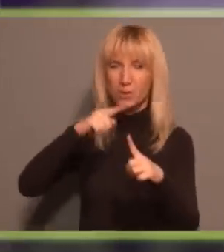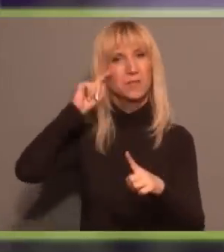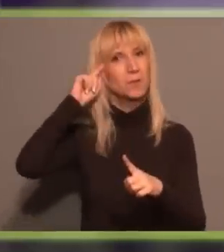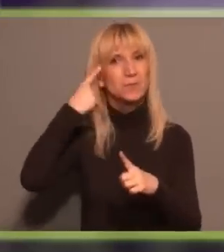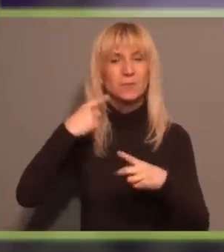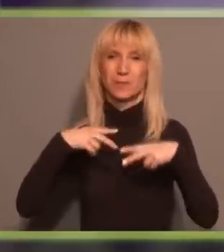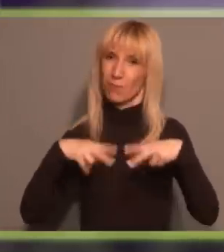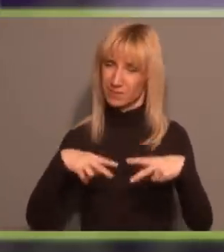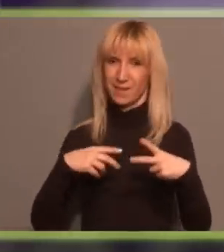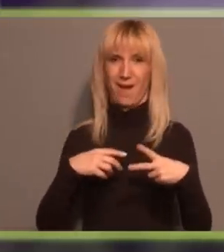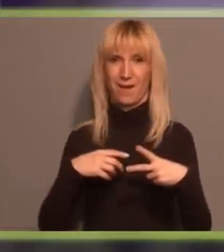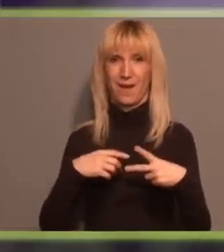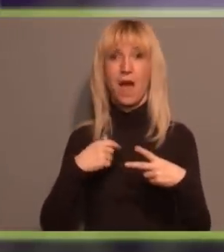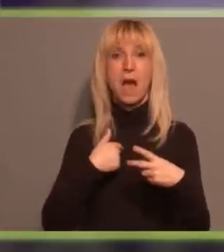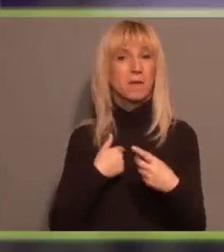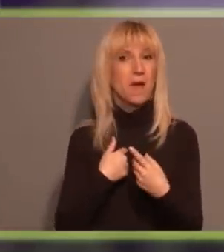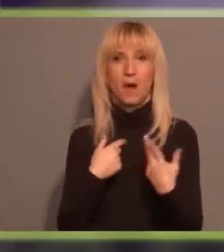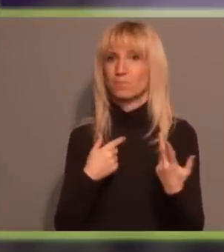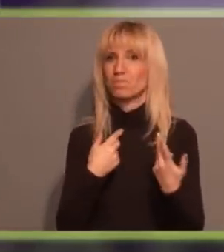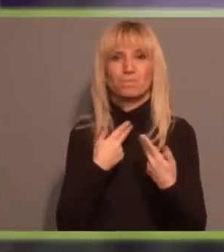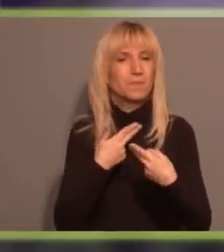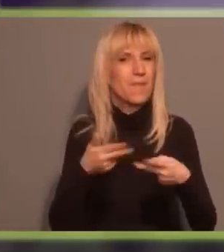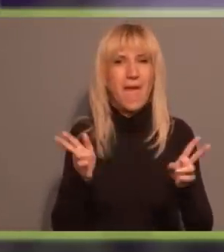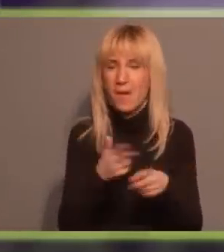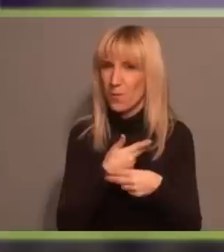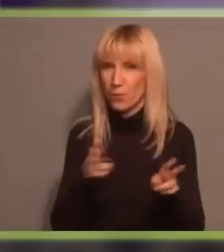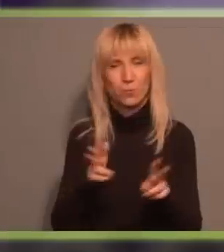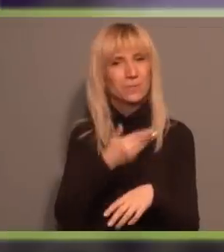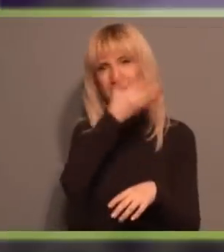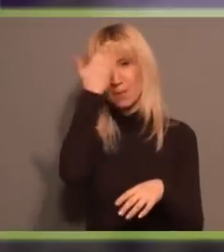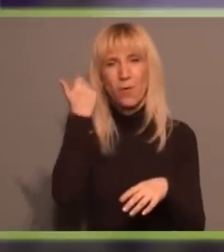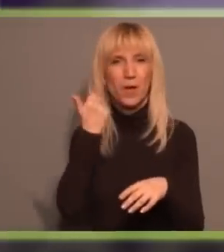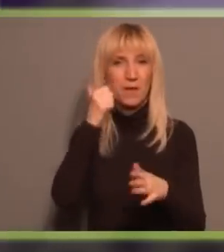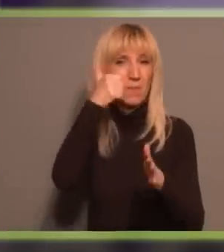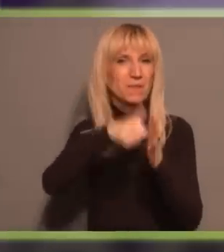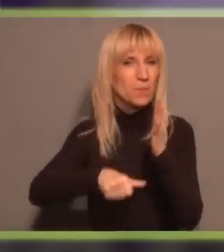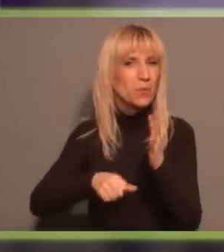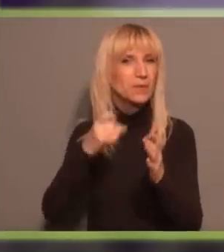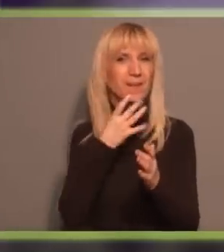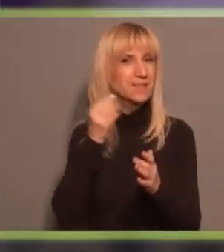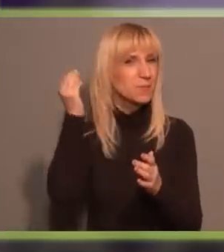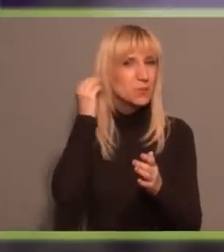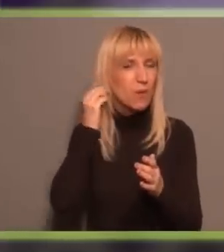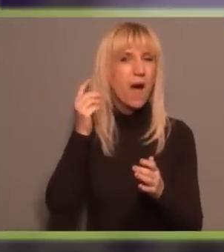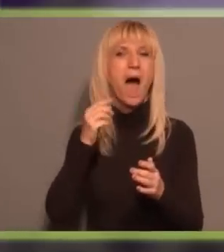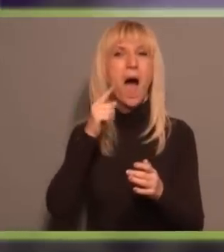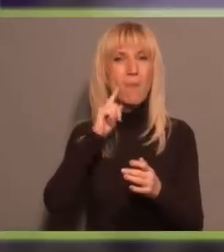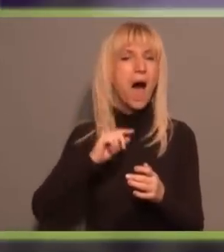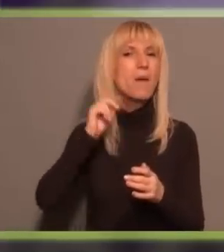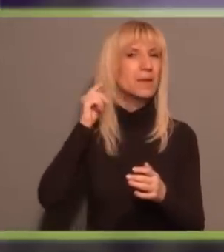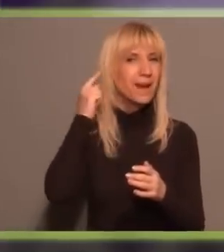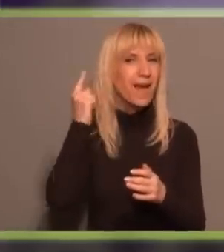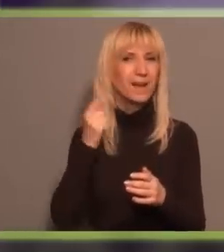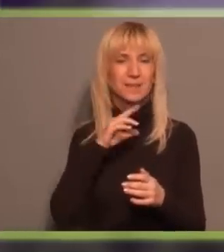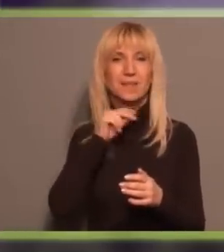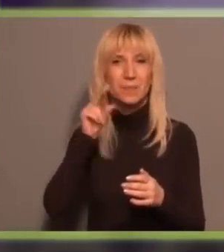smislu, ja ne mogu ni da ovo zaboravim kad sam prvi put čula mamu i tatin glas.